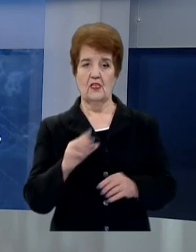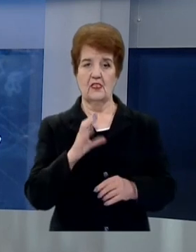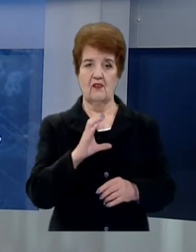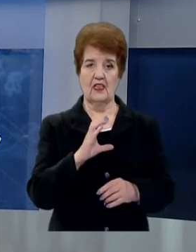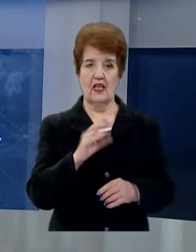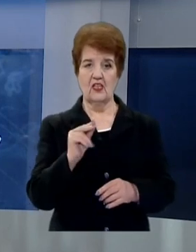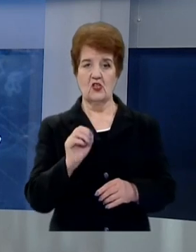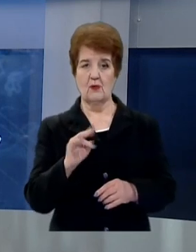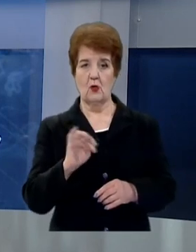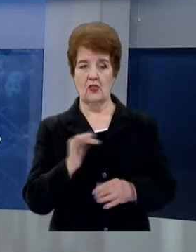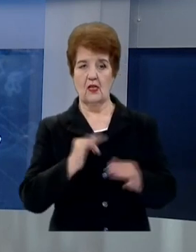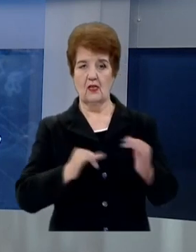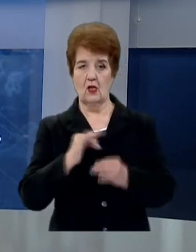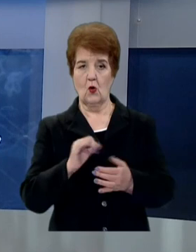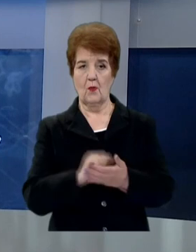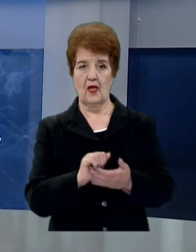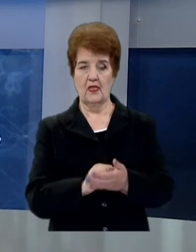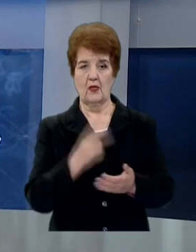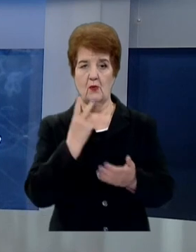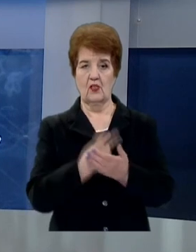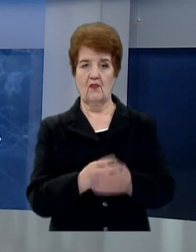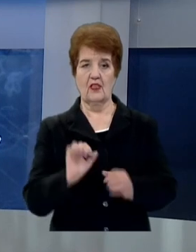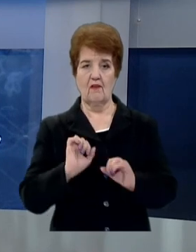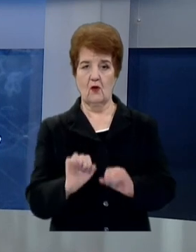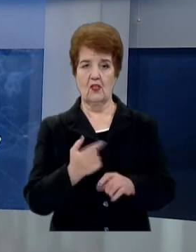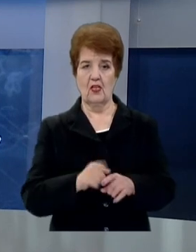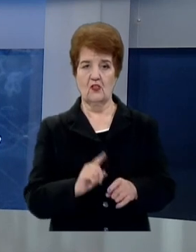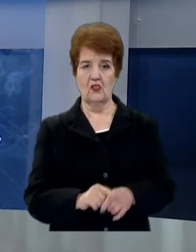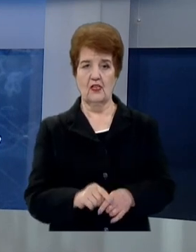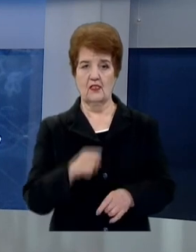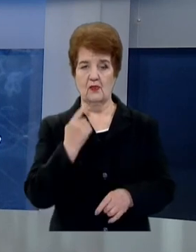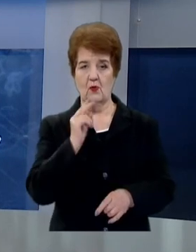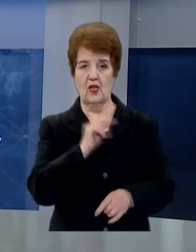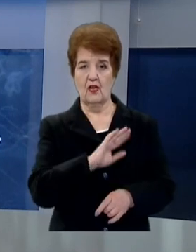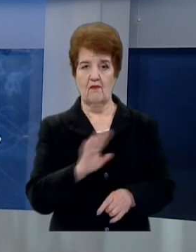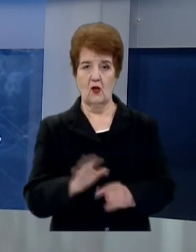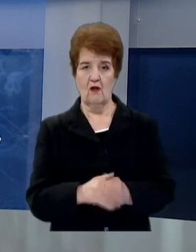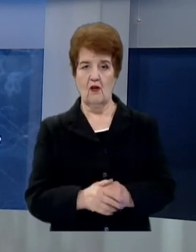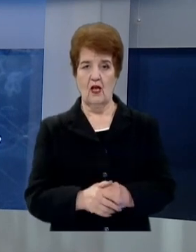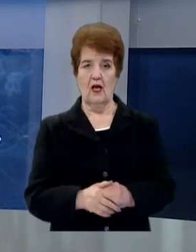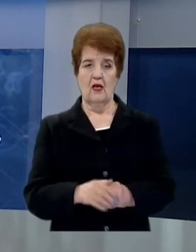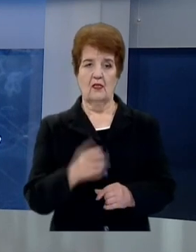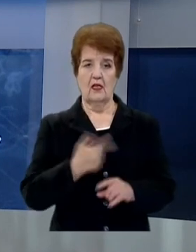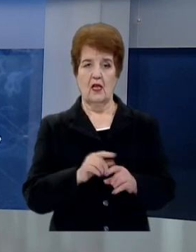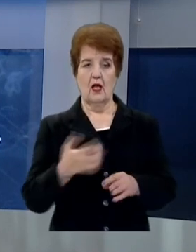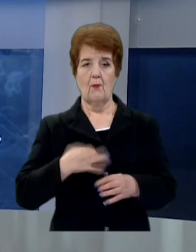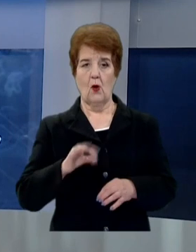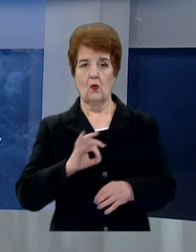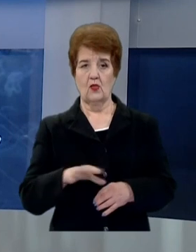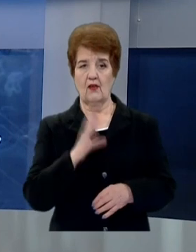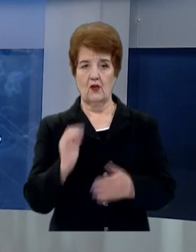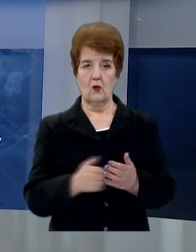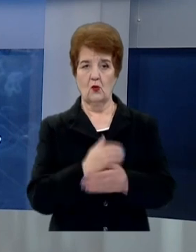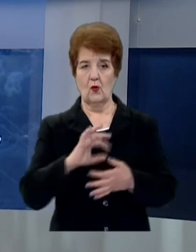Cebotari a refuzat să discute cu presa. Potrivit avocatului acesteia, ea pledează nevinovată. SPIA și Procuratura Anticorupție au venit cu